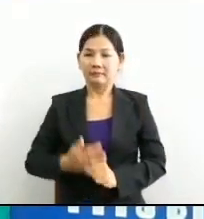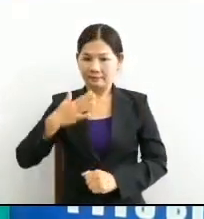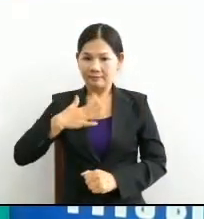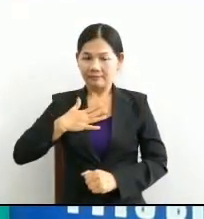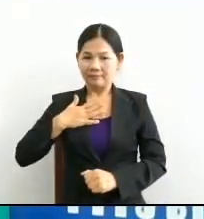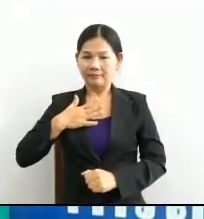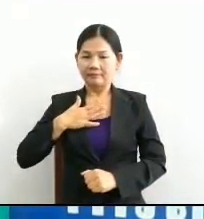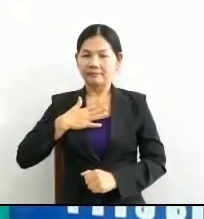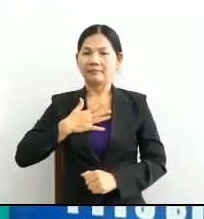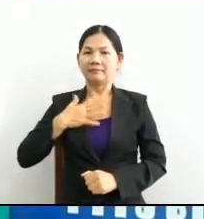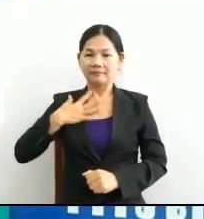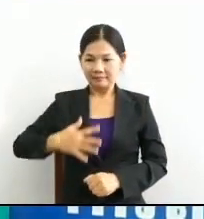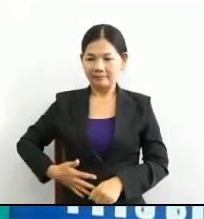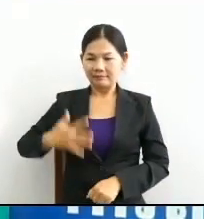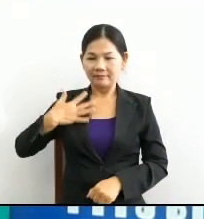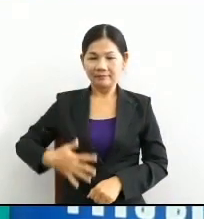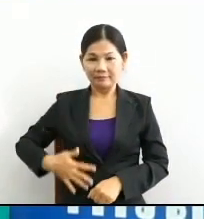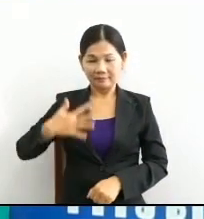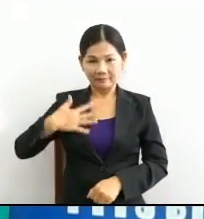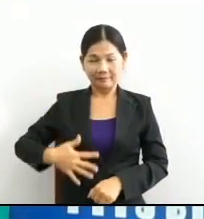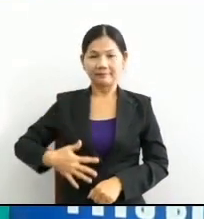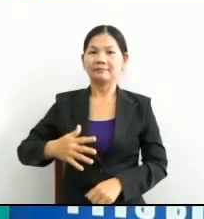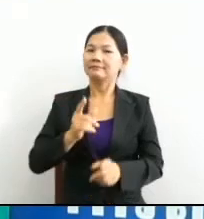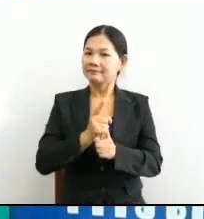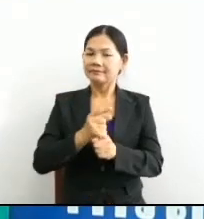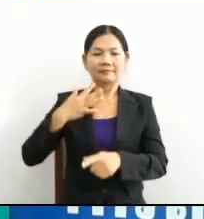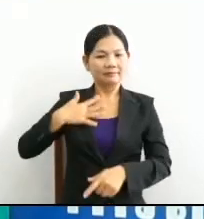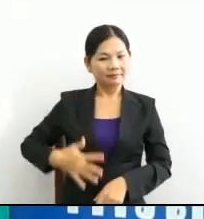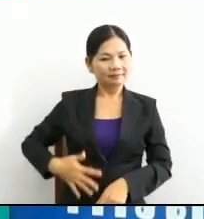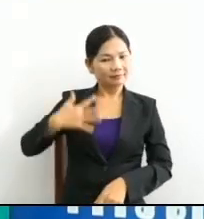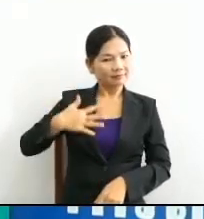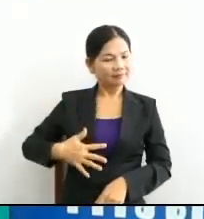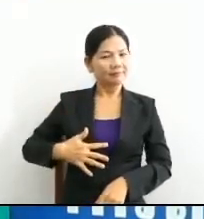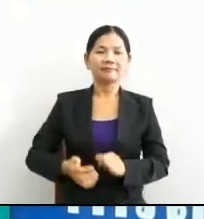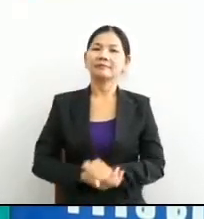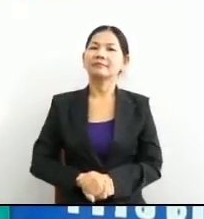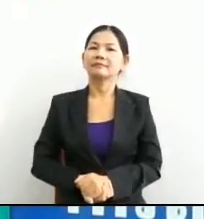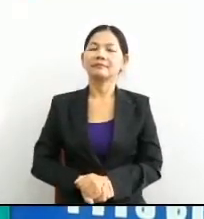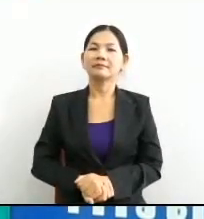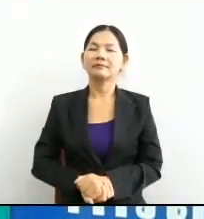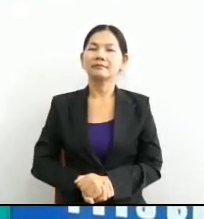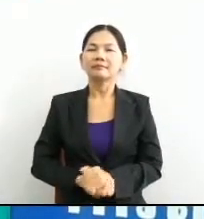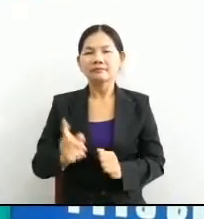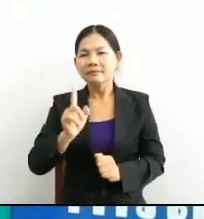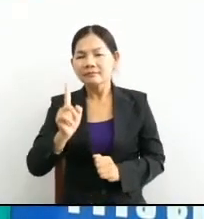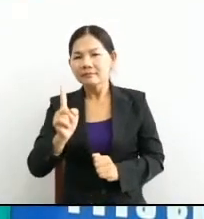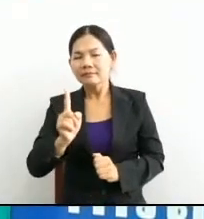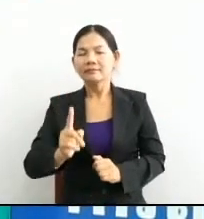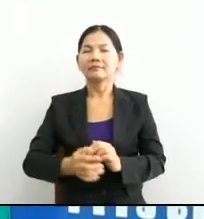khuôn con cất ban lươn hay là hai tấn trời tiền khuôn ai tiết con ai tiết hả